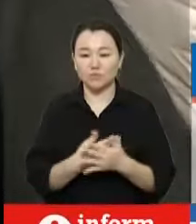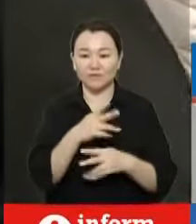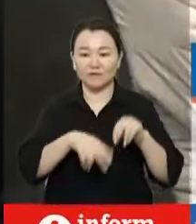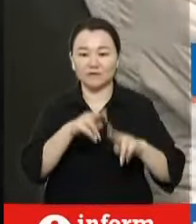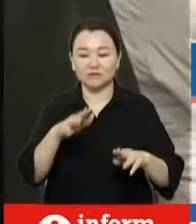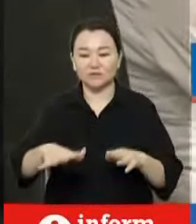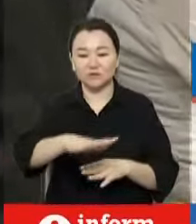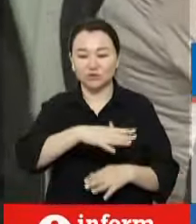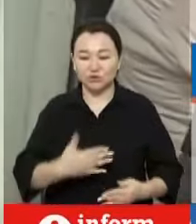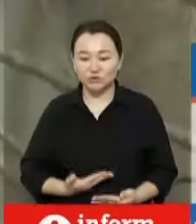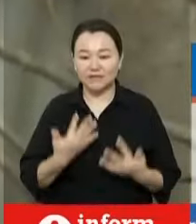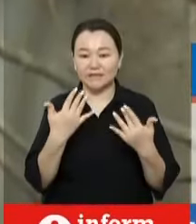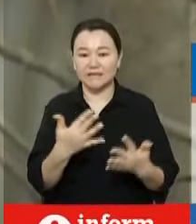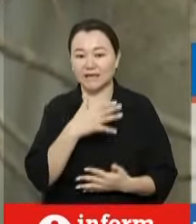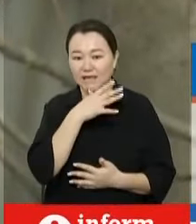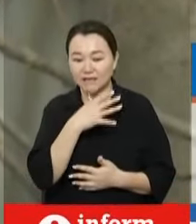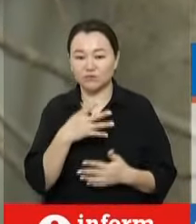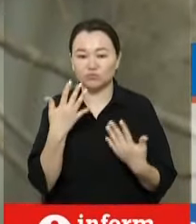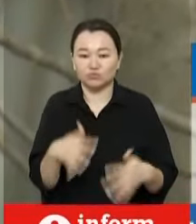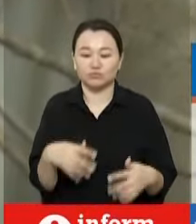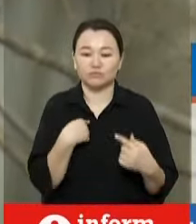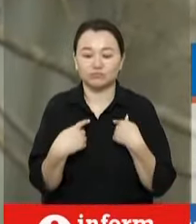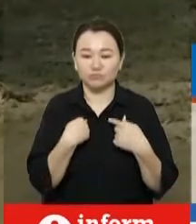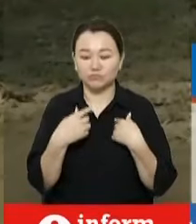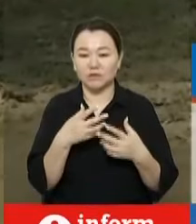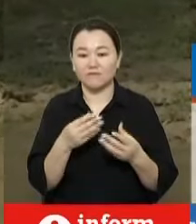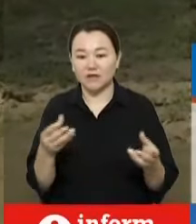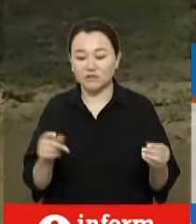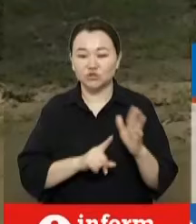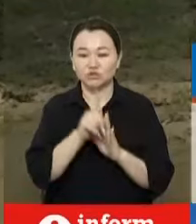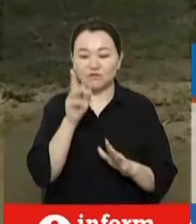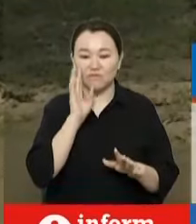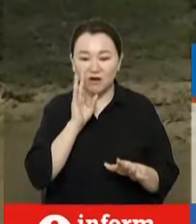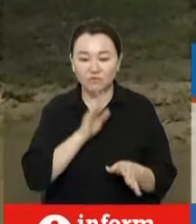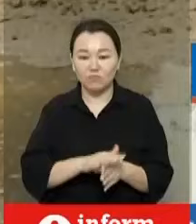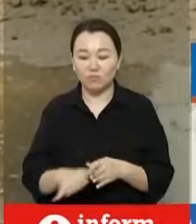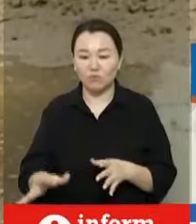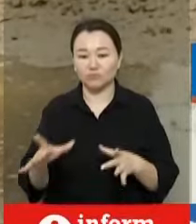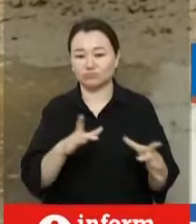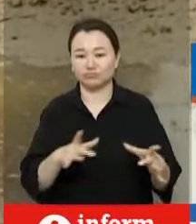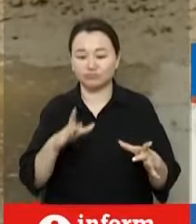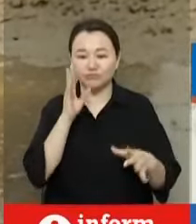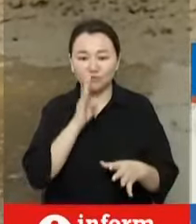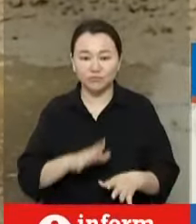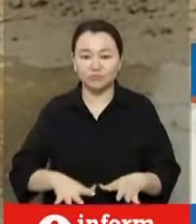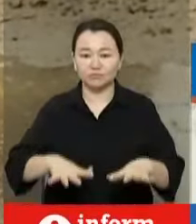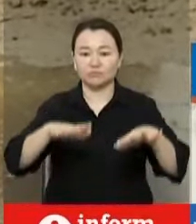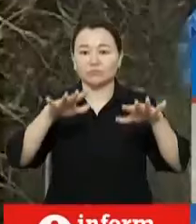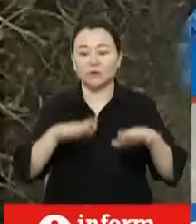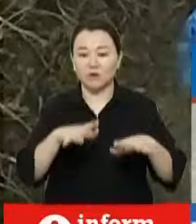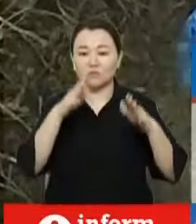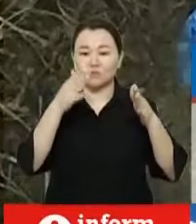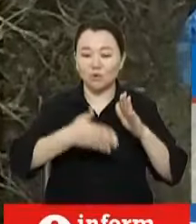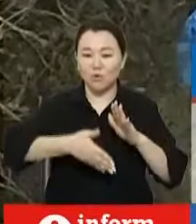аумағында тұратын жұрттың бірнеше жылдан бері қадыры қашқан, көктем келсе маңайға су жайылып, бір сәтте көлге айналады дейді. Соның салдарынан үй іргесі